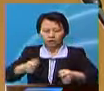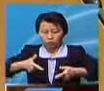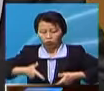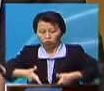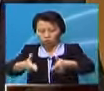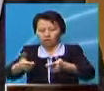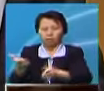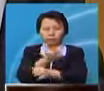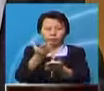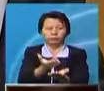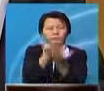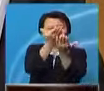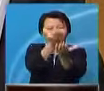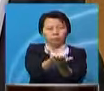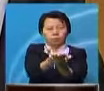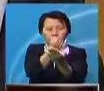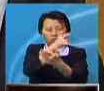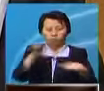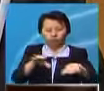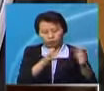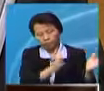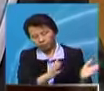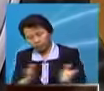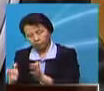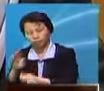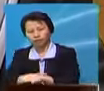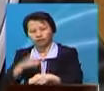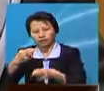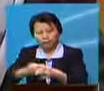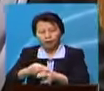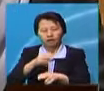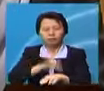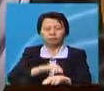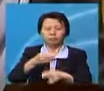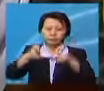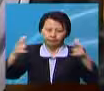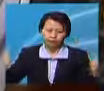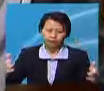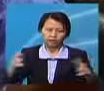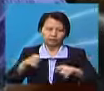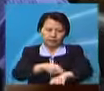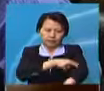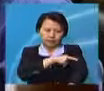sebelum dibentangkan bagi merangka perancangan jangka pendek dan panjang.